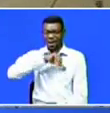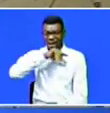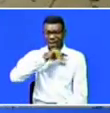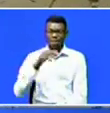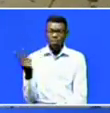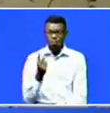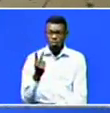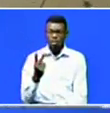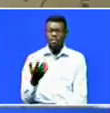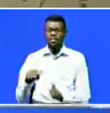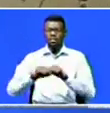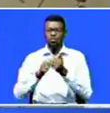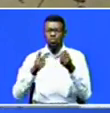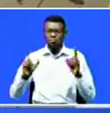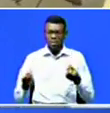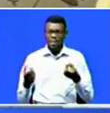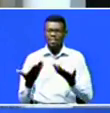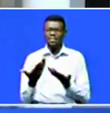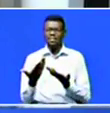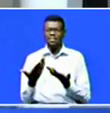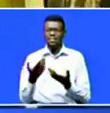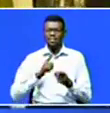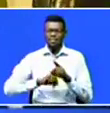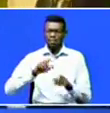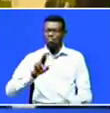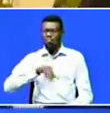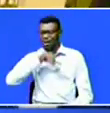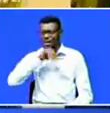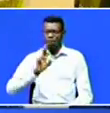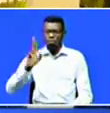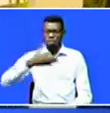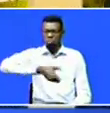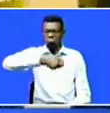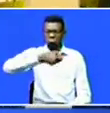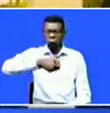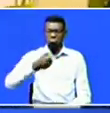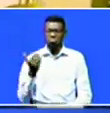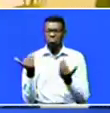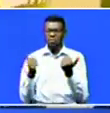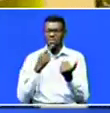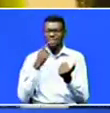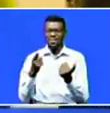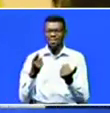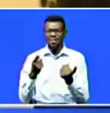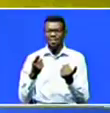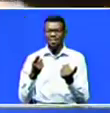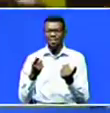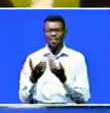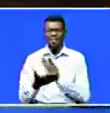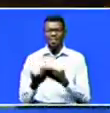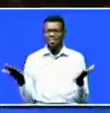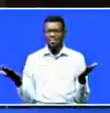Odinga mtandaoni na kukejeli salamu zao za heri akisema ni wingu tu la kupita.